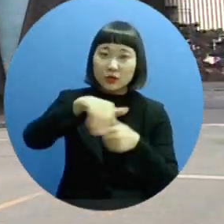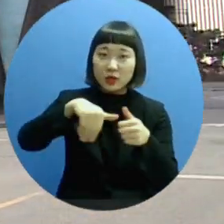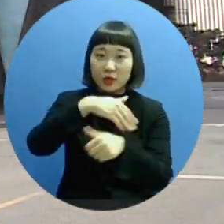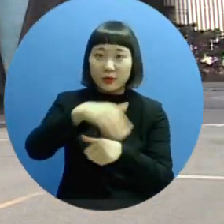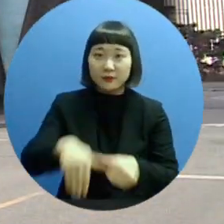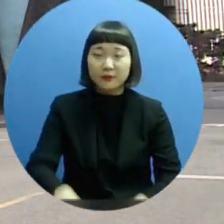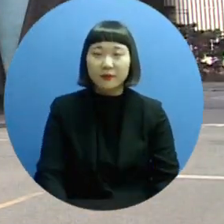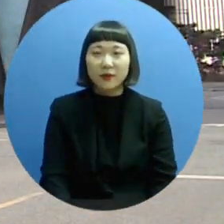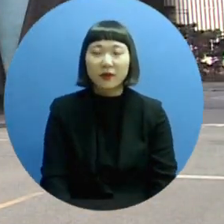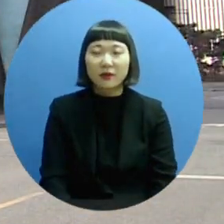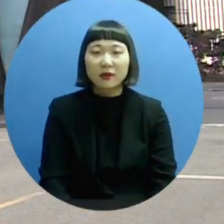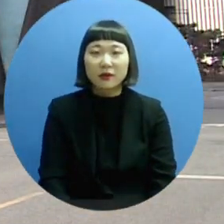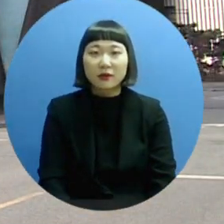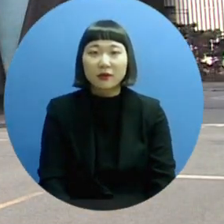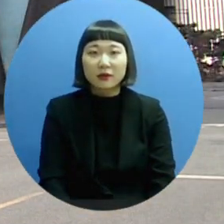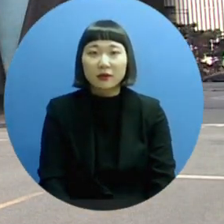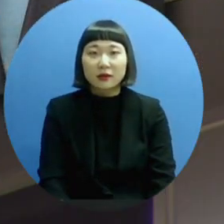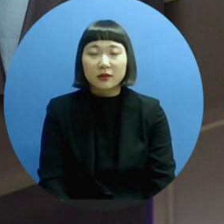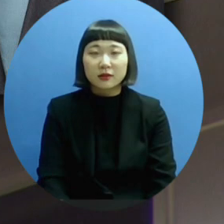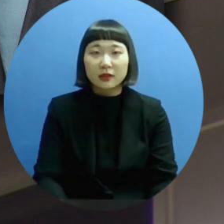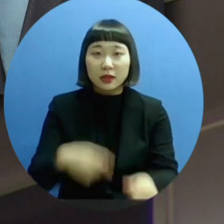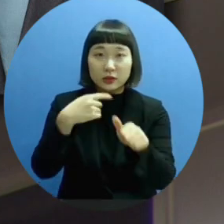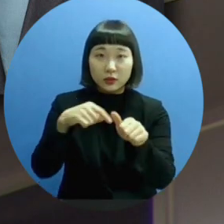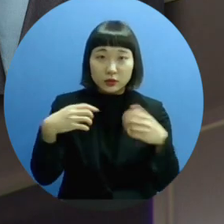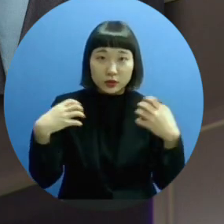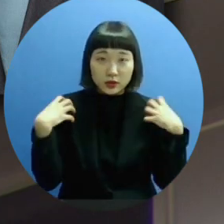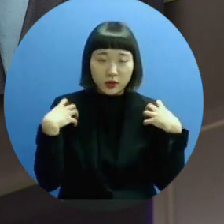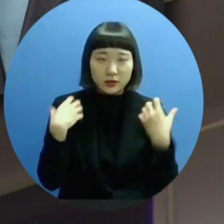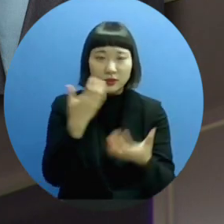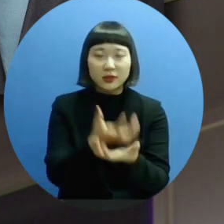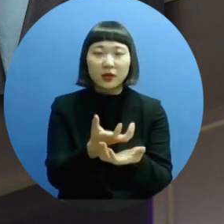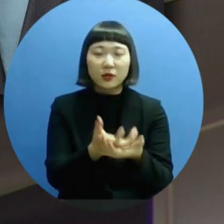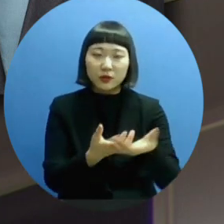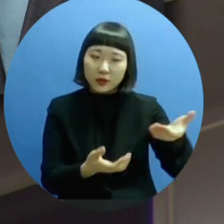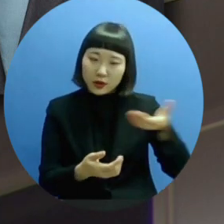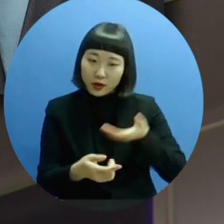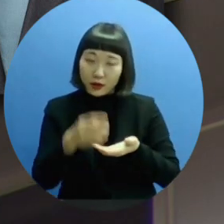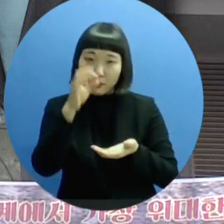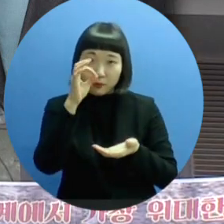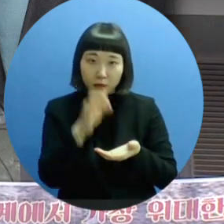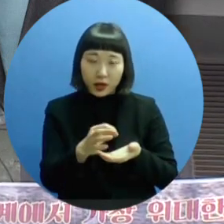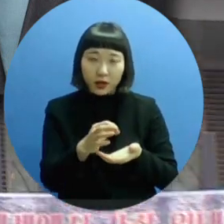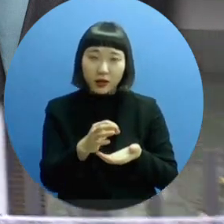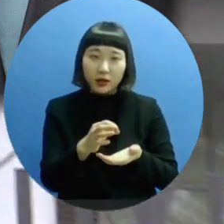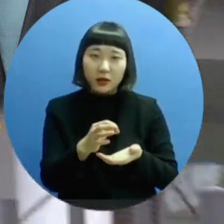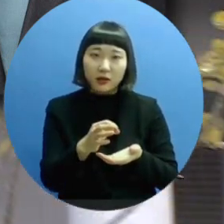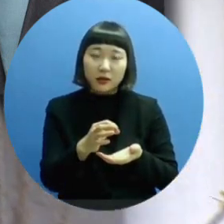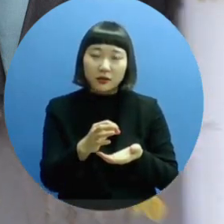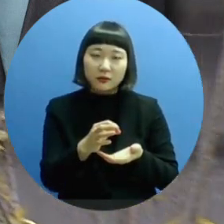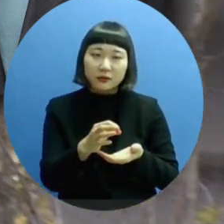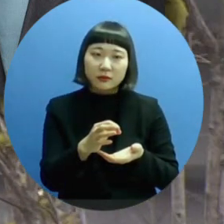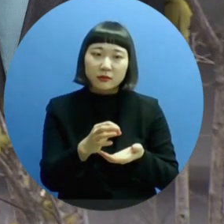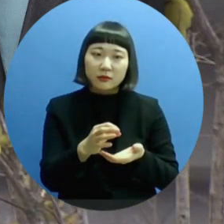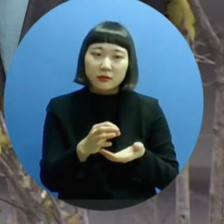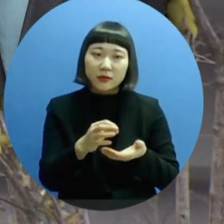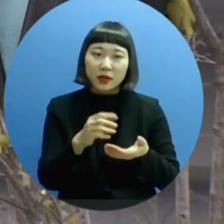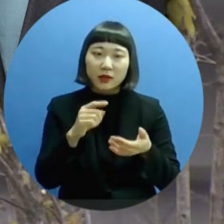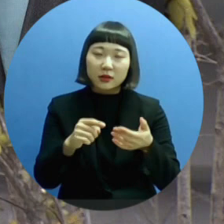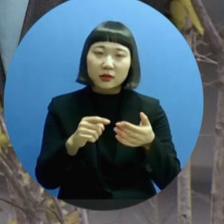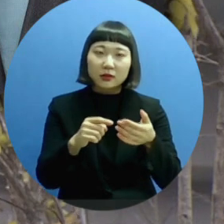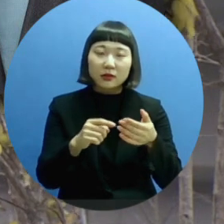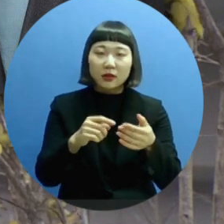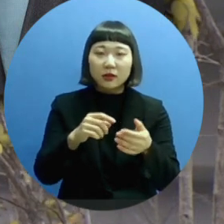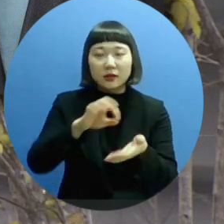국민의힘 이태규 의원이 교육부로부터 받은 자료에 따르면 불가피한 사정으로 연도 내 지출하지 못해